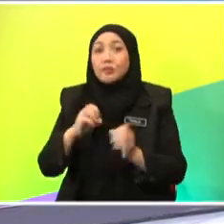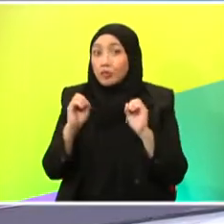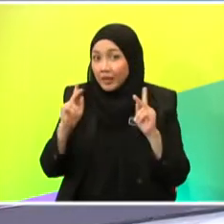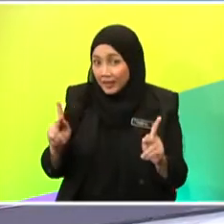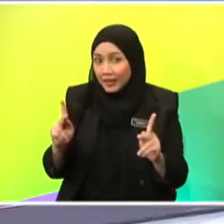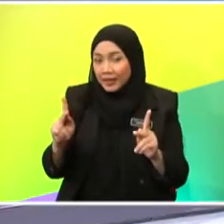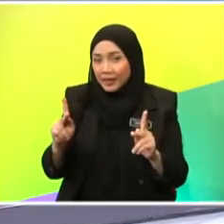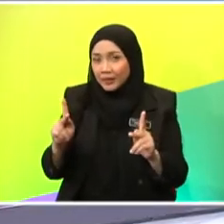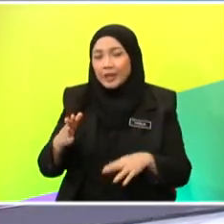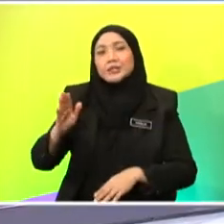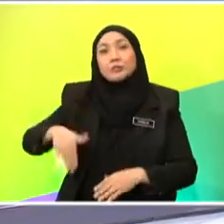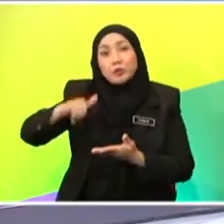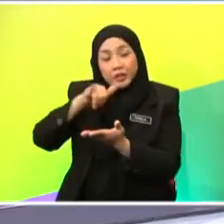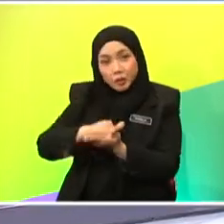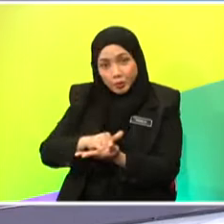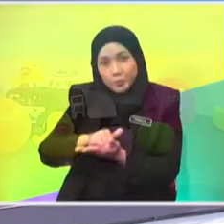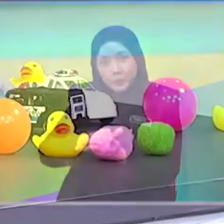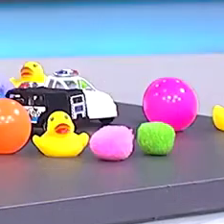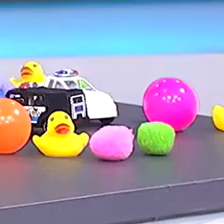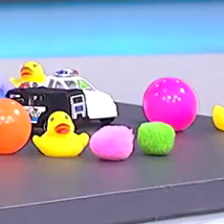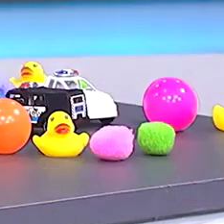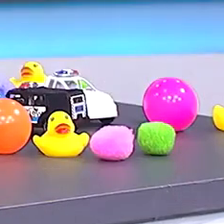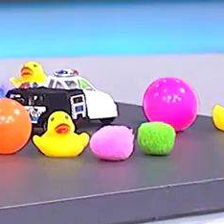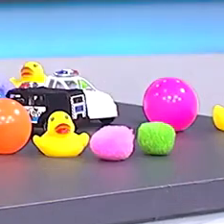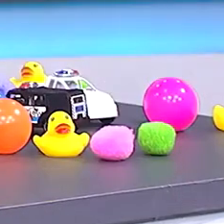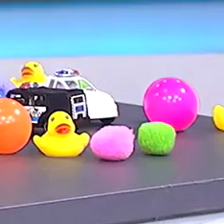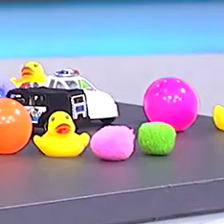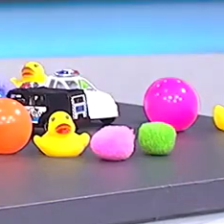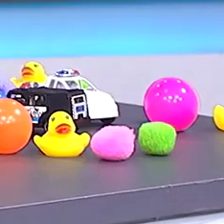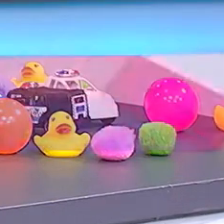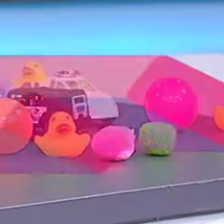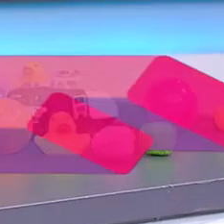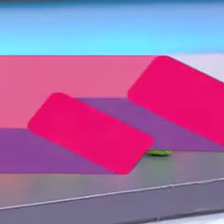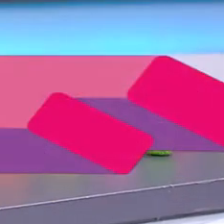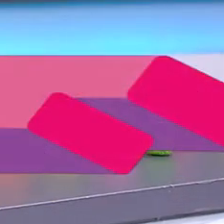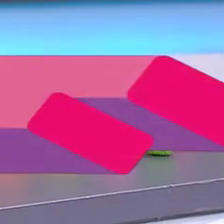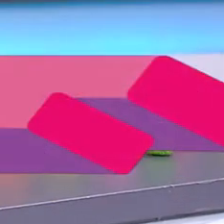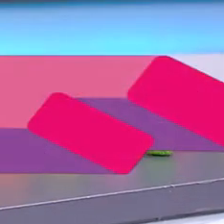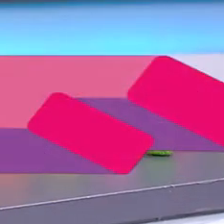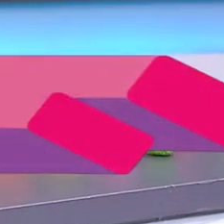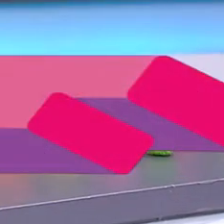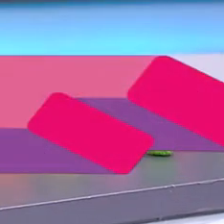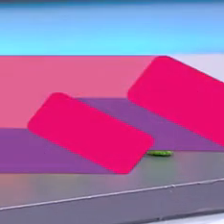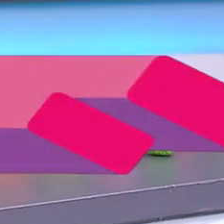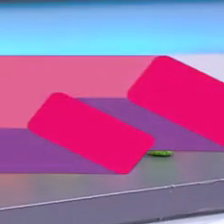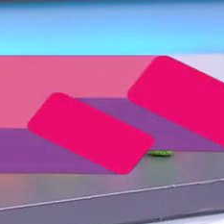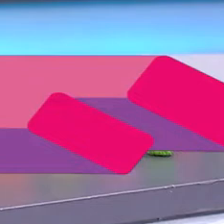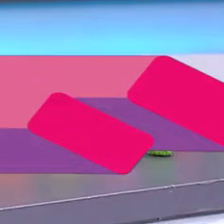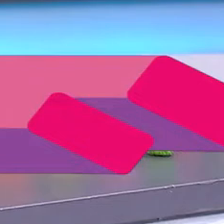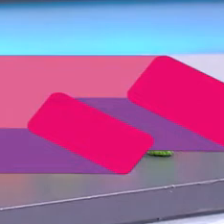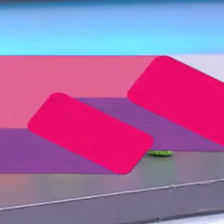sebanyak masih gini pakai Assalamualaikum Oke semuanya hari ini kitena